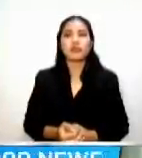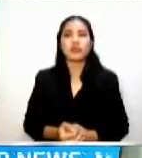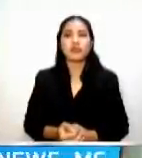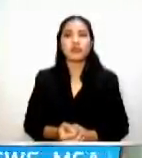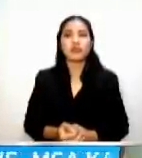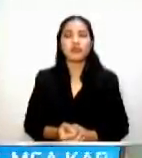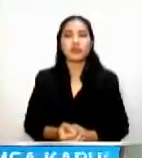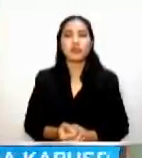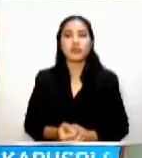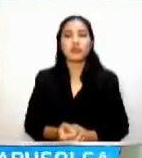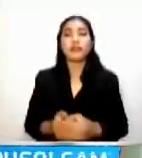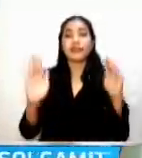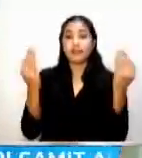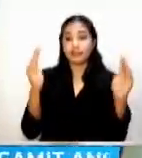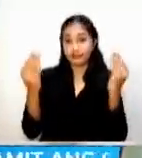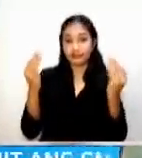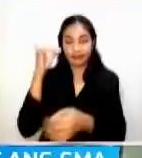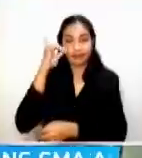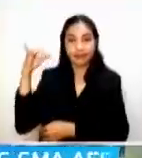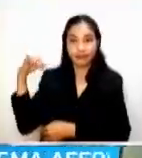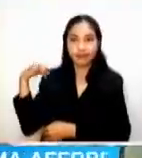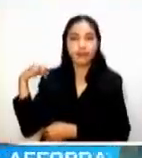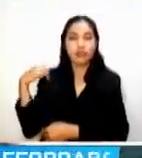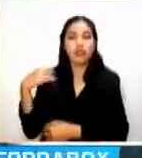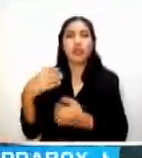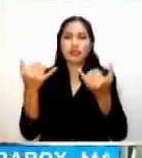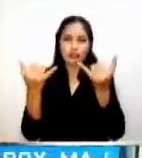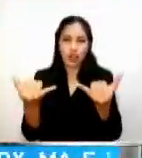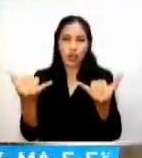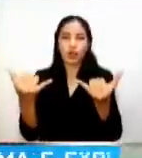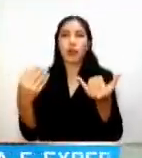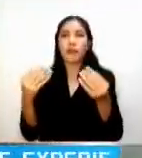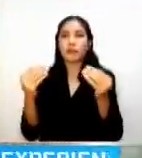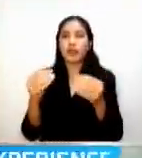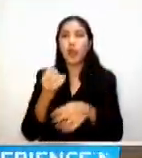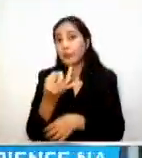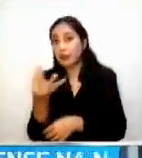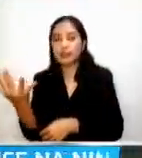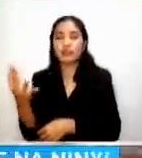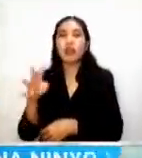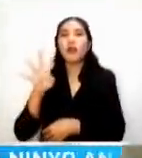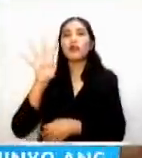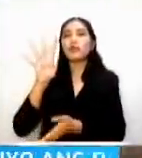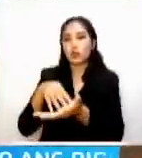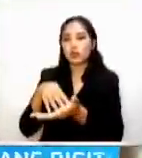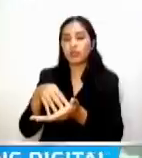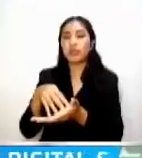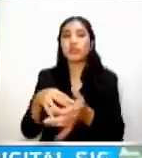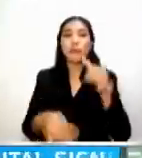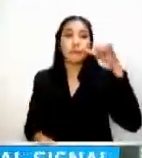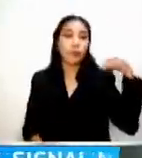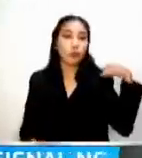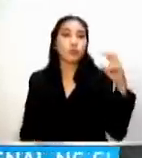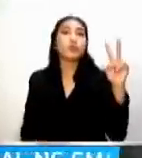kumpara kahapon, mas marami ang pasok sa cut-off ngayon. 4,000 na mula dun sa 2,000 kahapon. Nagpalit na rin ang